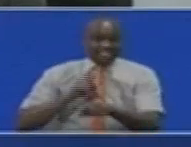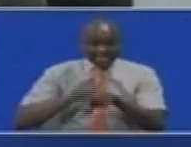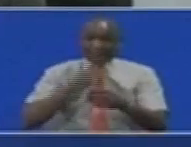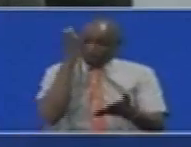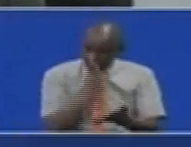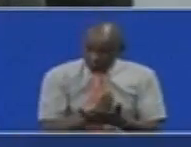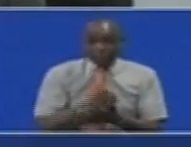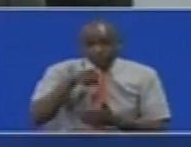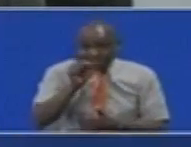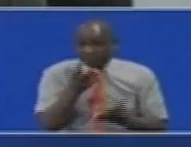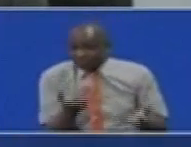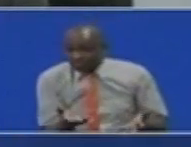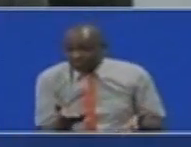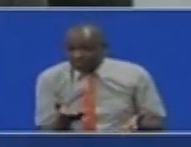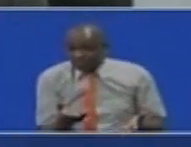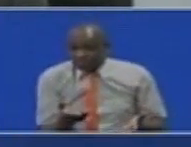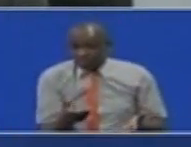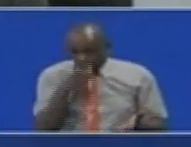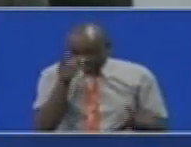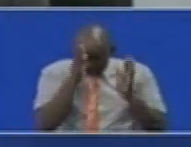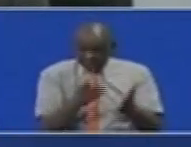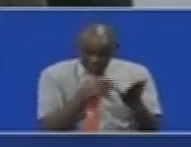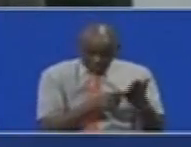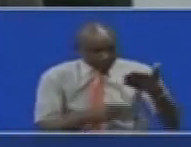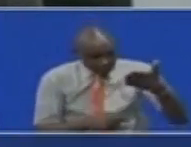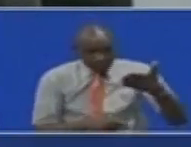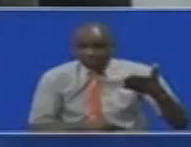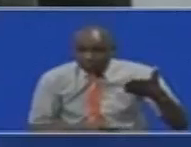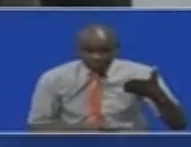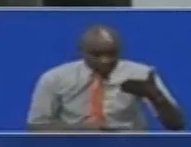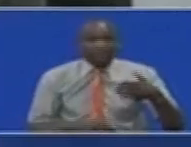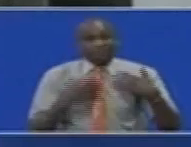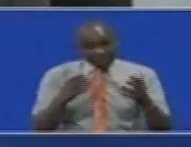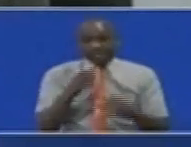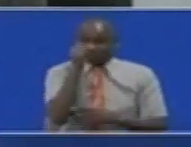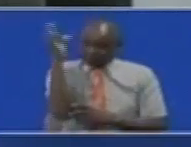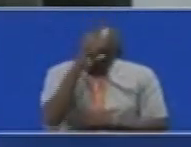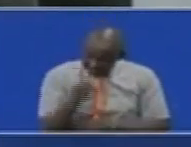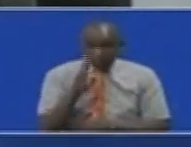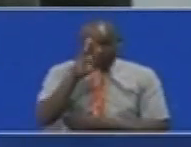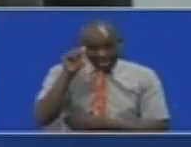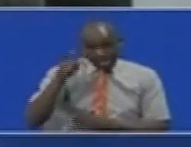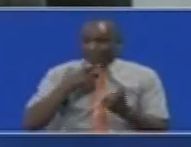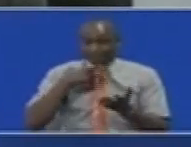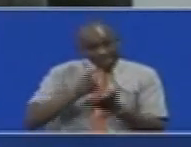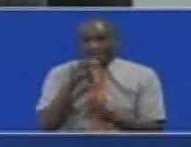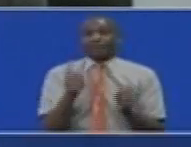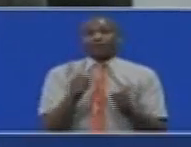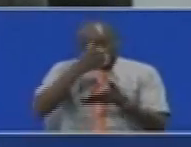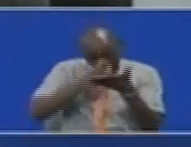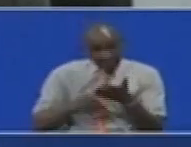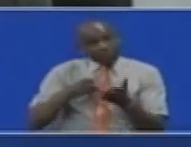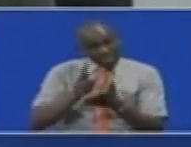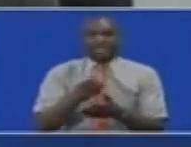that they are the ones in question. And number two, payment of 50% of the bills. And